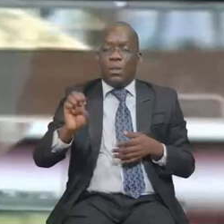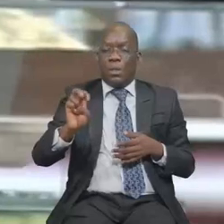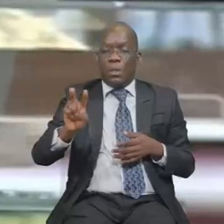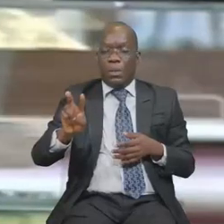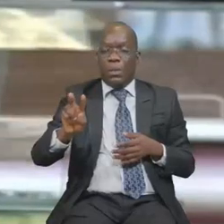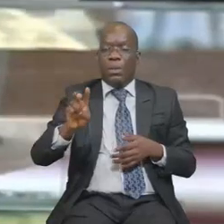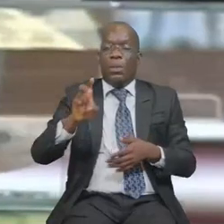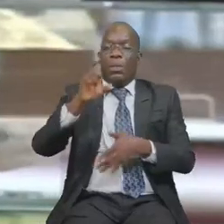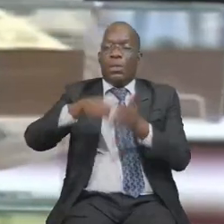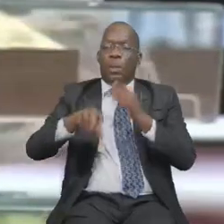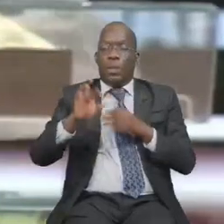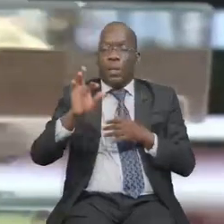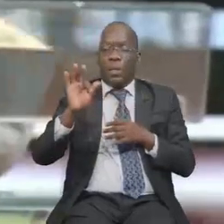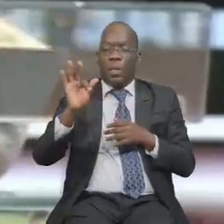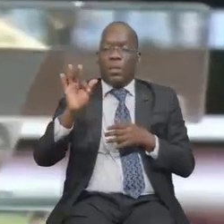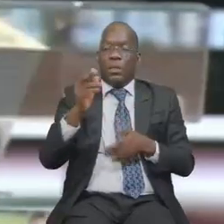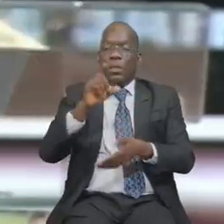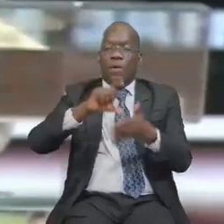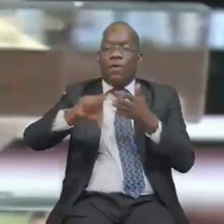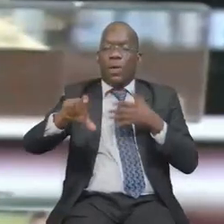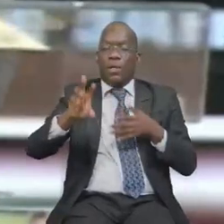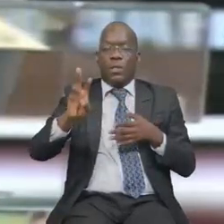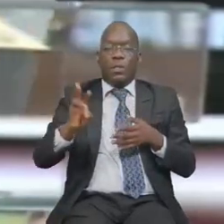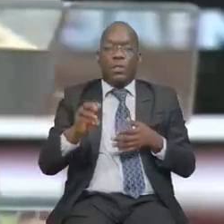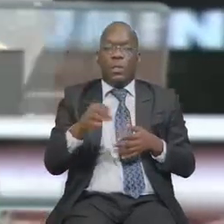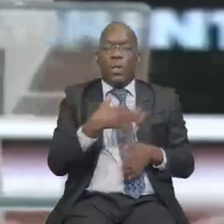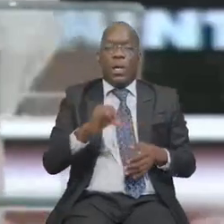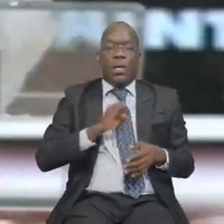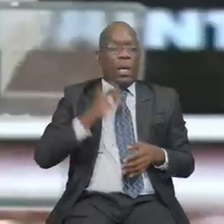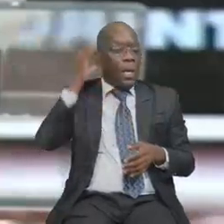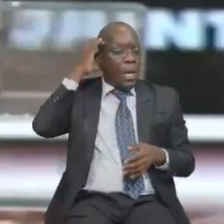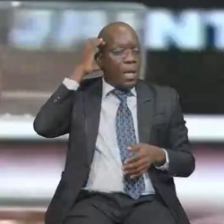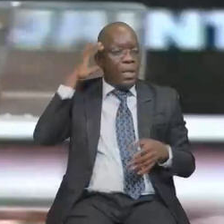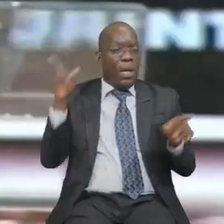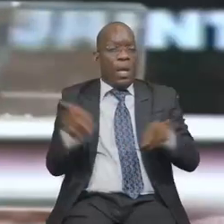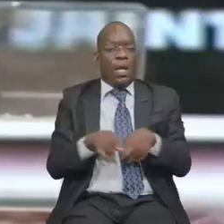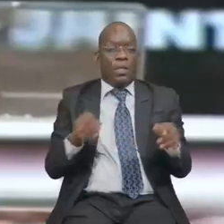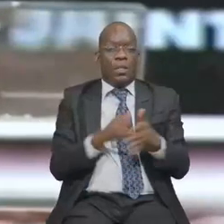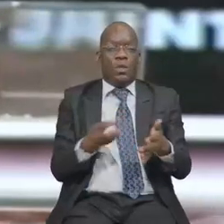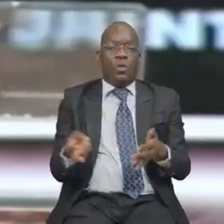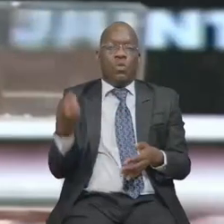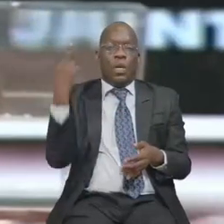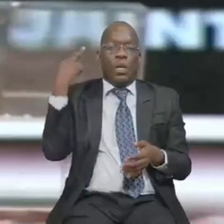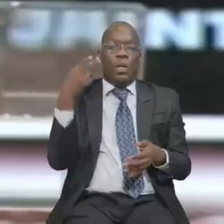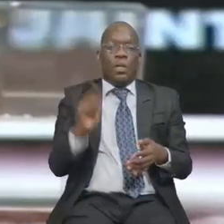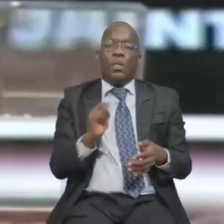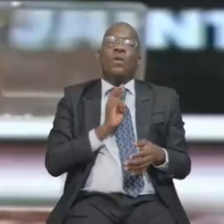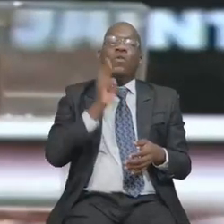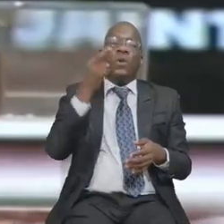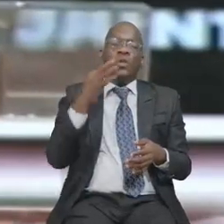19, verset 6. Et j'entendis comme une voix d'une foule